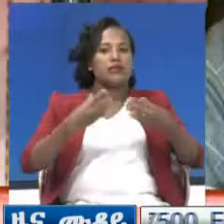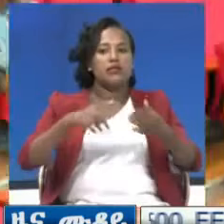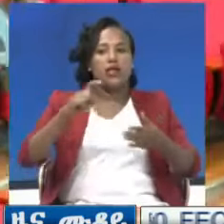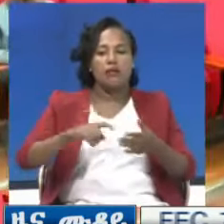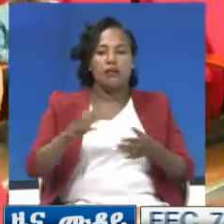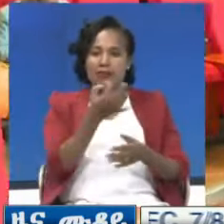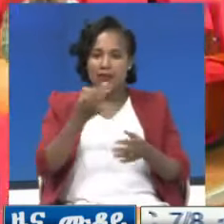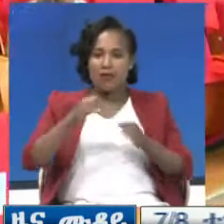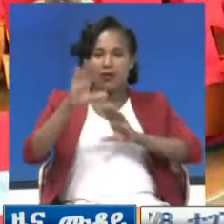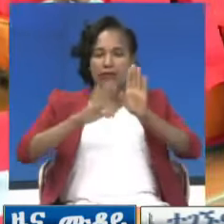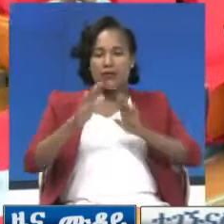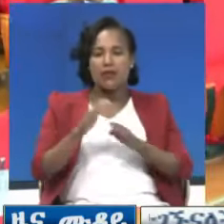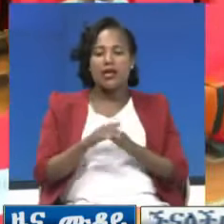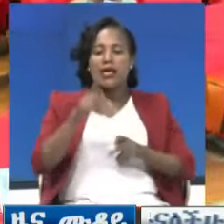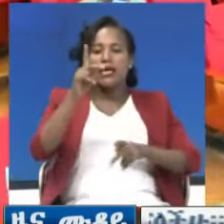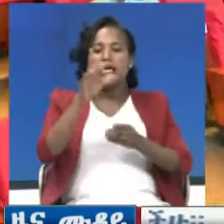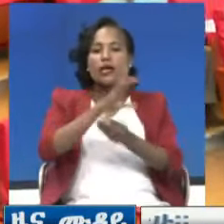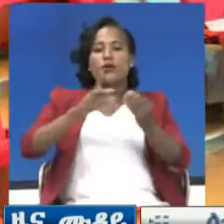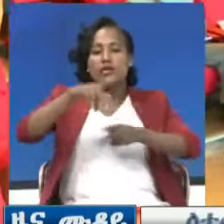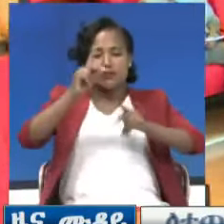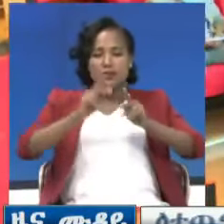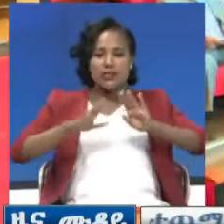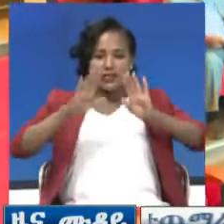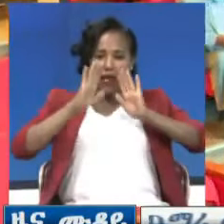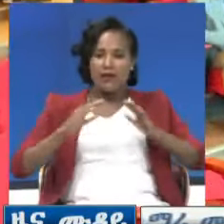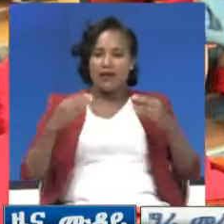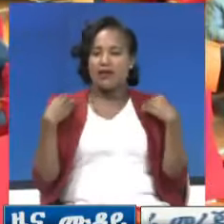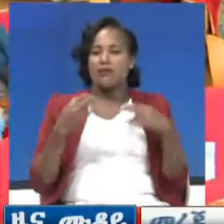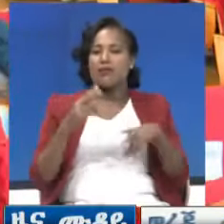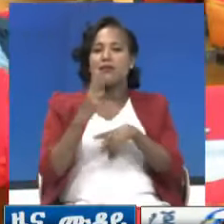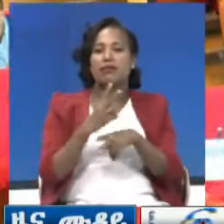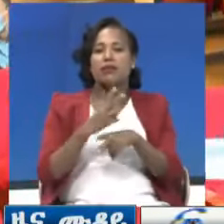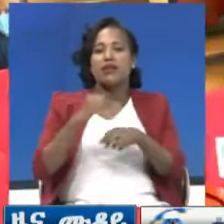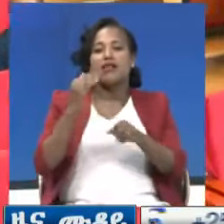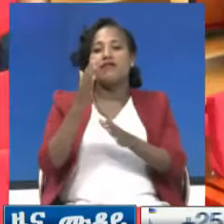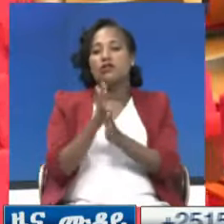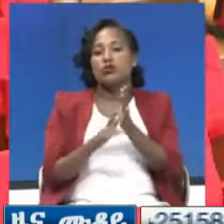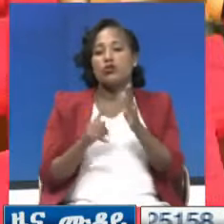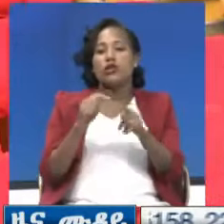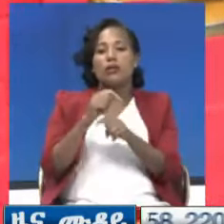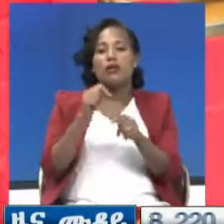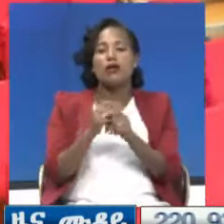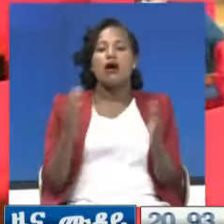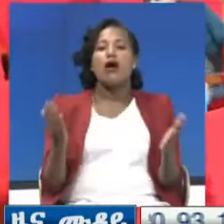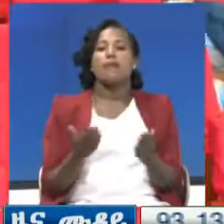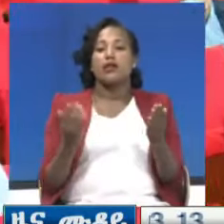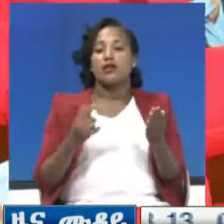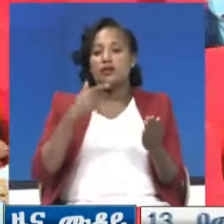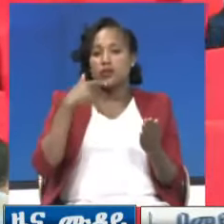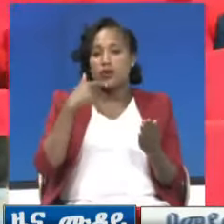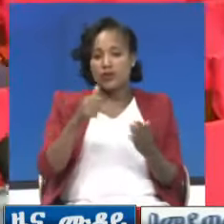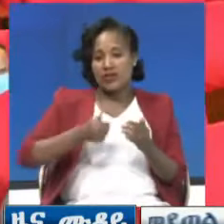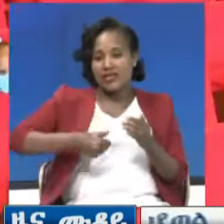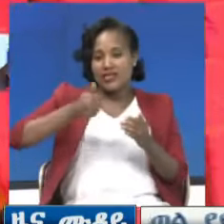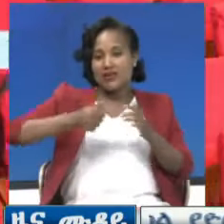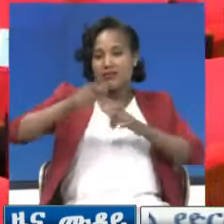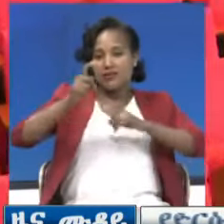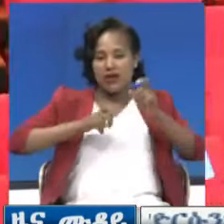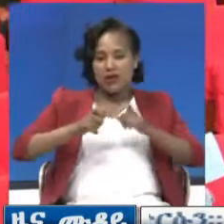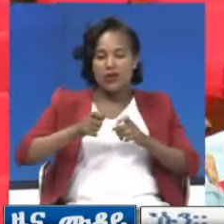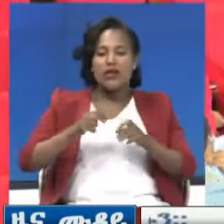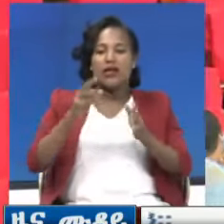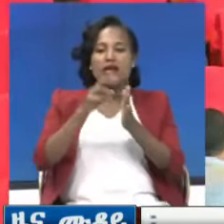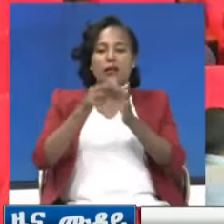ገምግመን። የክልሉን ህዝብ ሰላምና ደህንነት ለመጠበቅ የተከናወኑ ተግባራት አበረታች መሆናቸውን ያነሱት ርዕሰ መስተዳደሩ